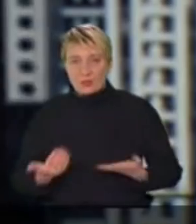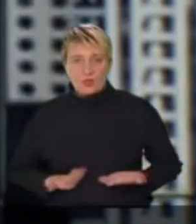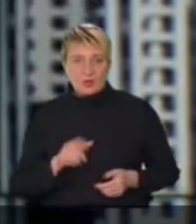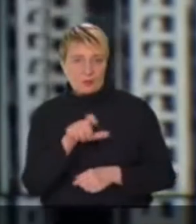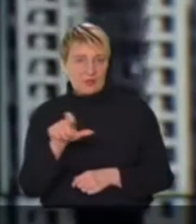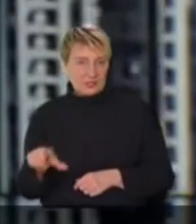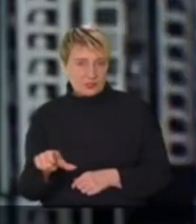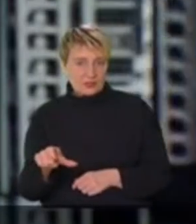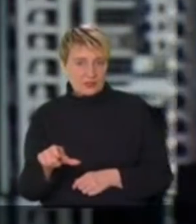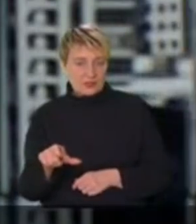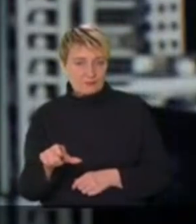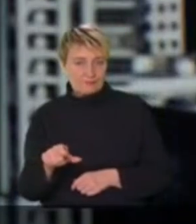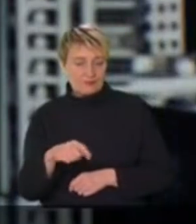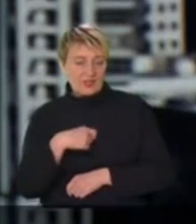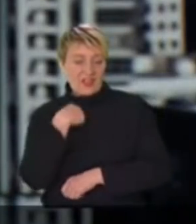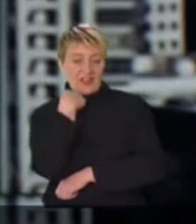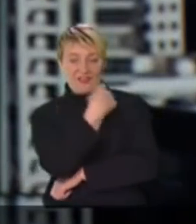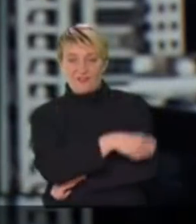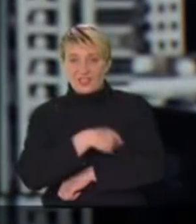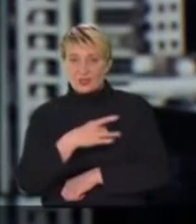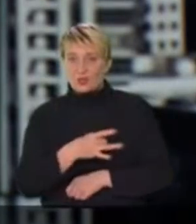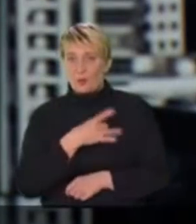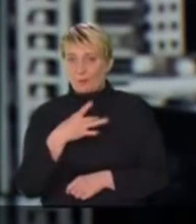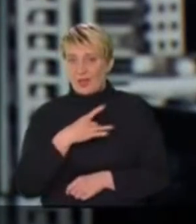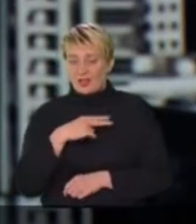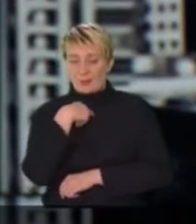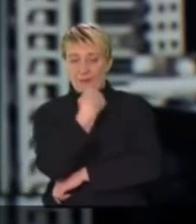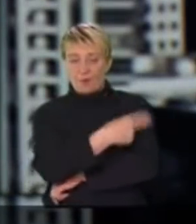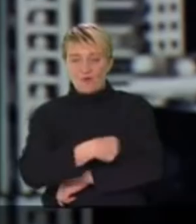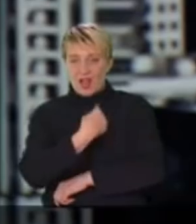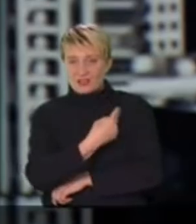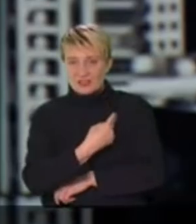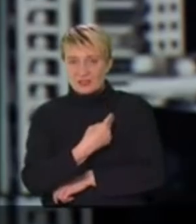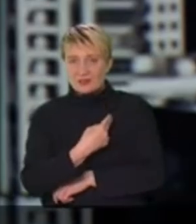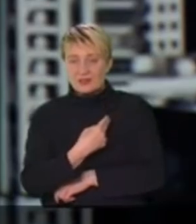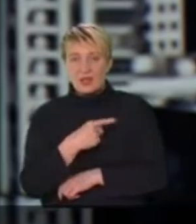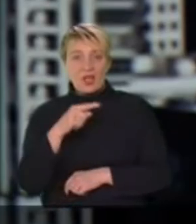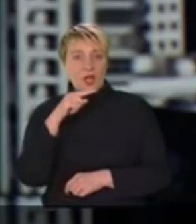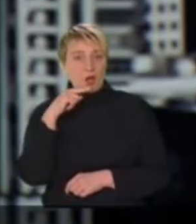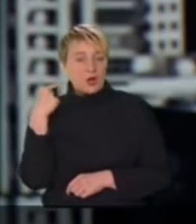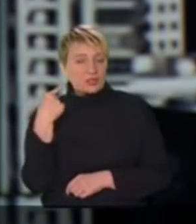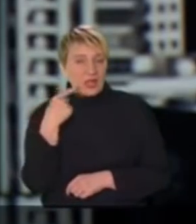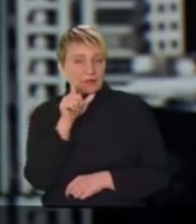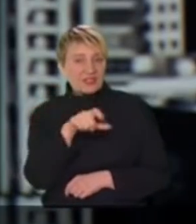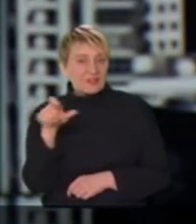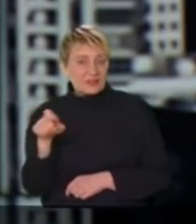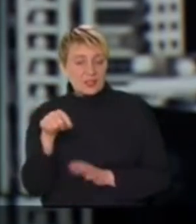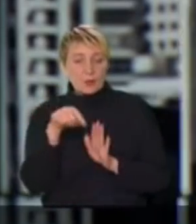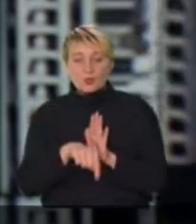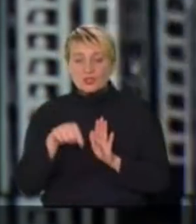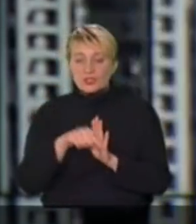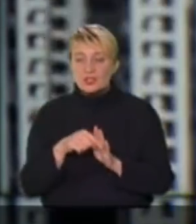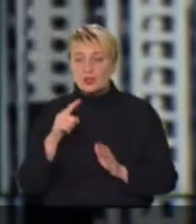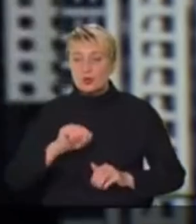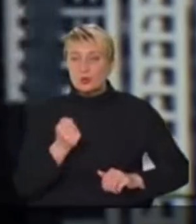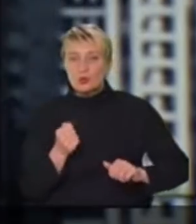Азов, вішують білі пов'язки. Що таке білі пов'язки? Білими пов'язками кацапські війська означають одне одного, а вішаючи їх